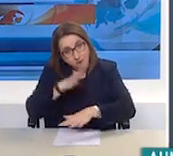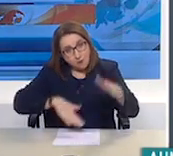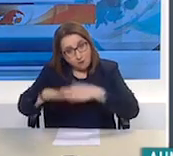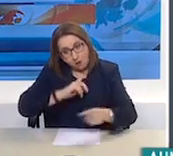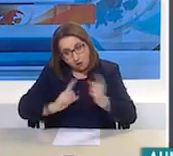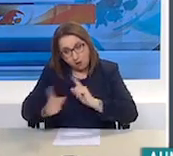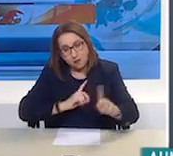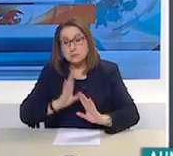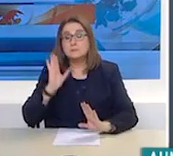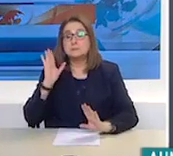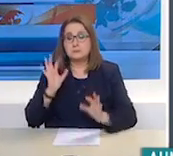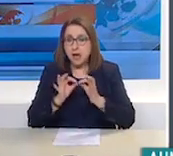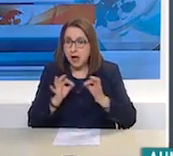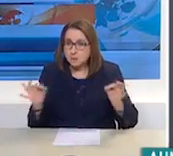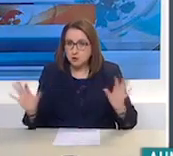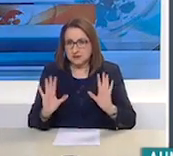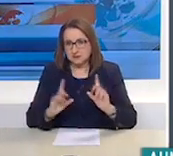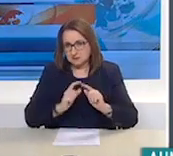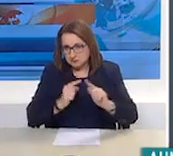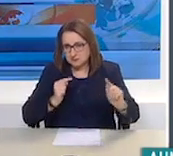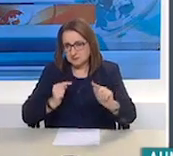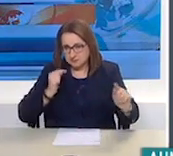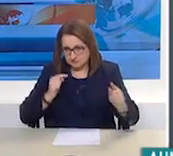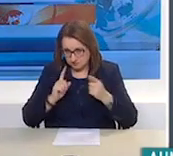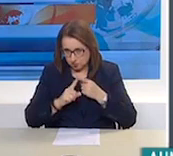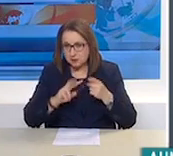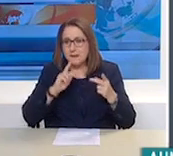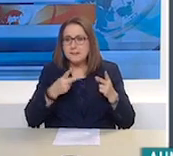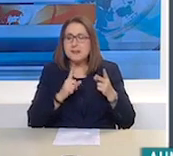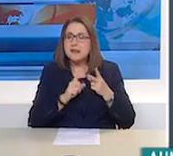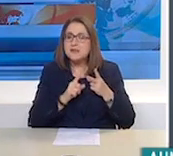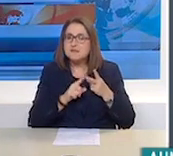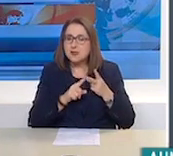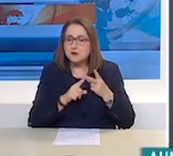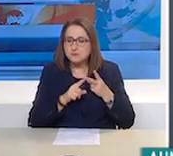έλεγχο. Δεύτερο, που είχαμε πει ήταν ότι